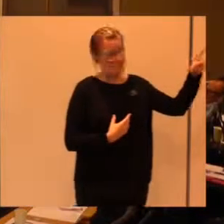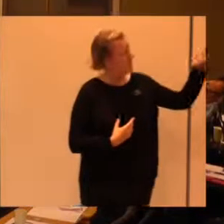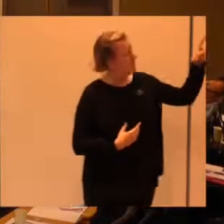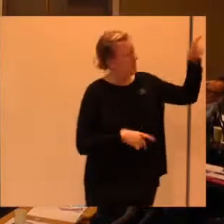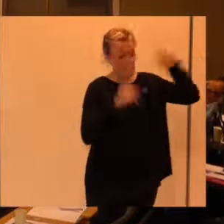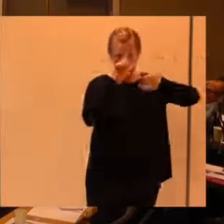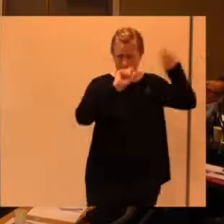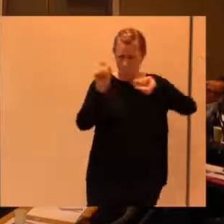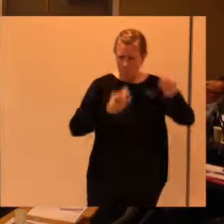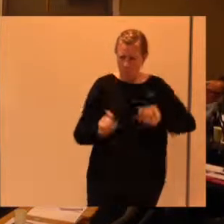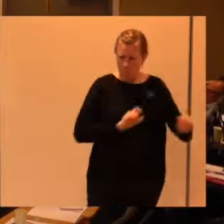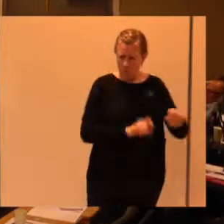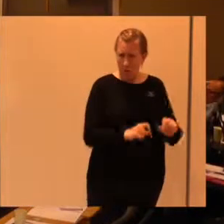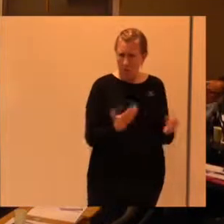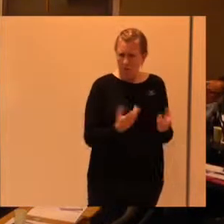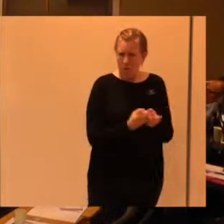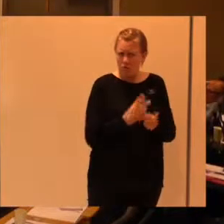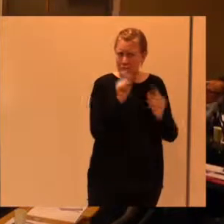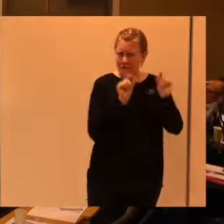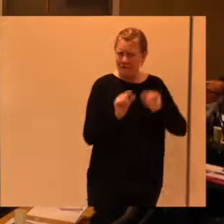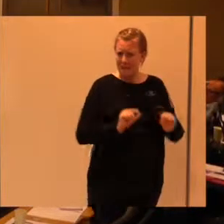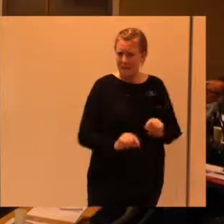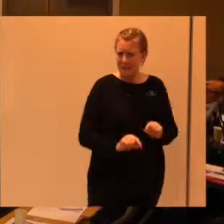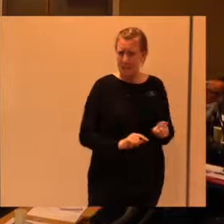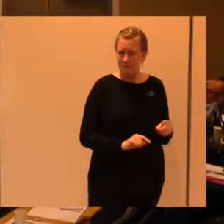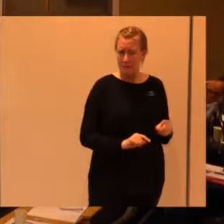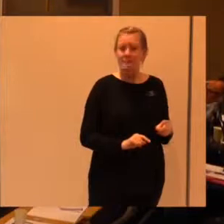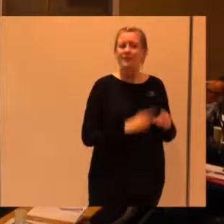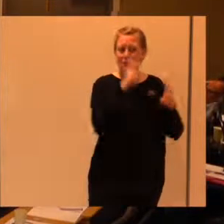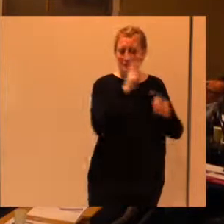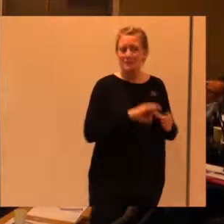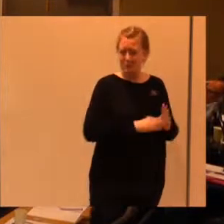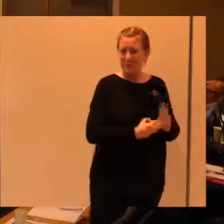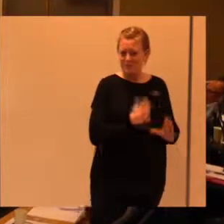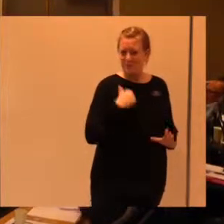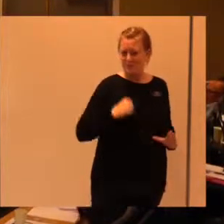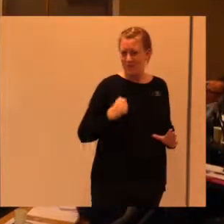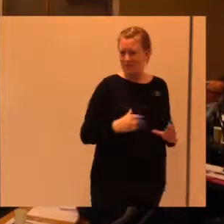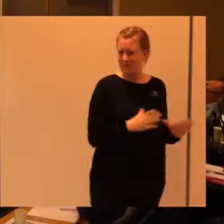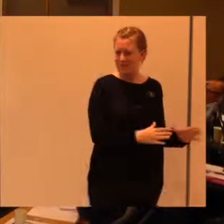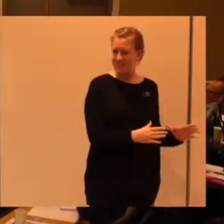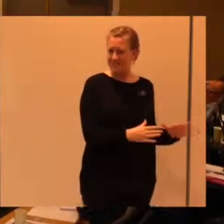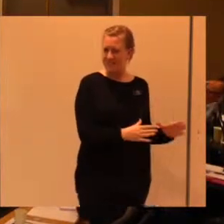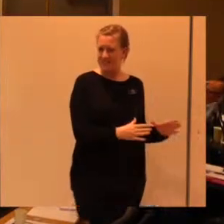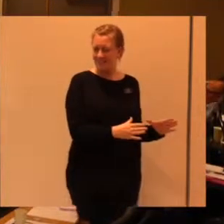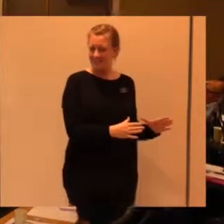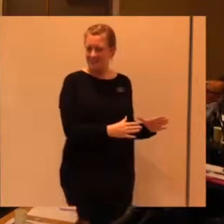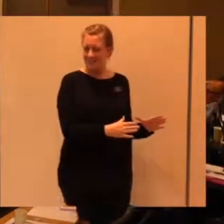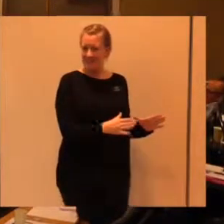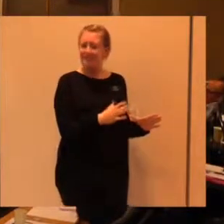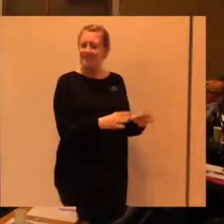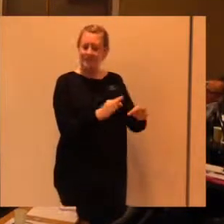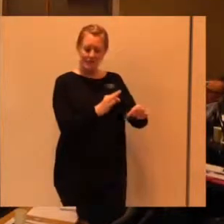nedklottrad av prickar. Och vad är det för prickar? Jo, det är prickar från ett forskningsprojekt som jag håller på med. Där har vi en utrustning som